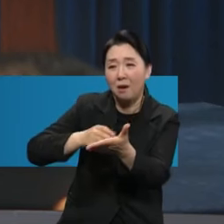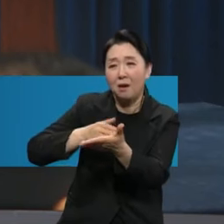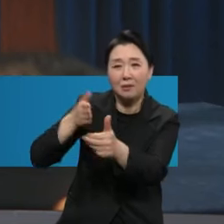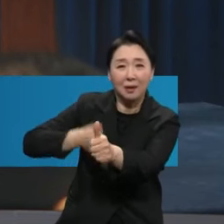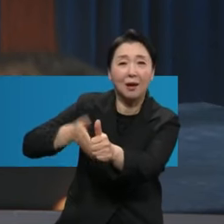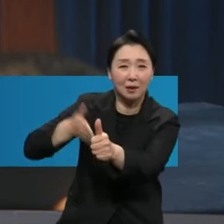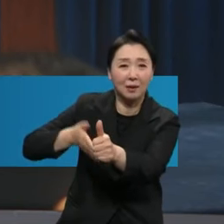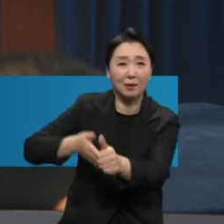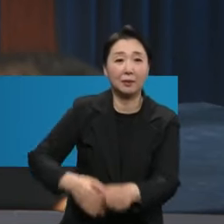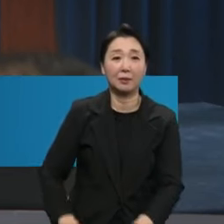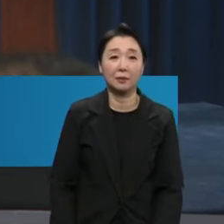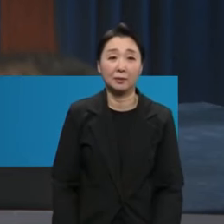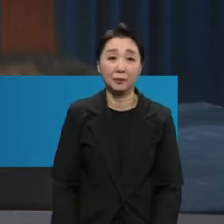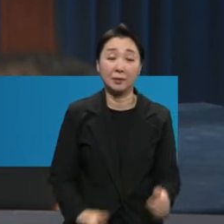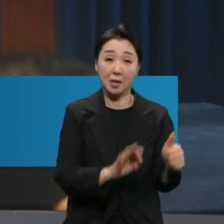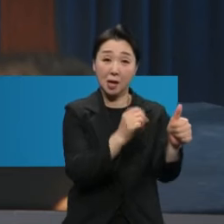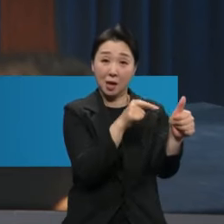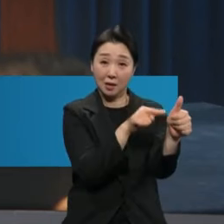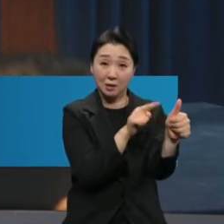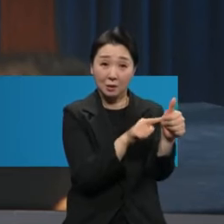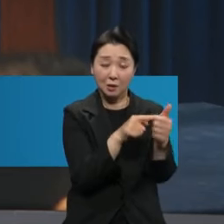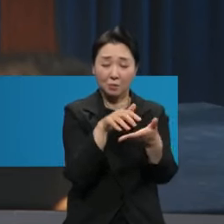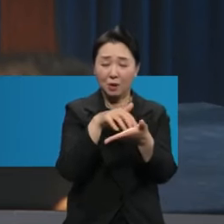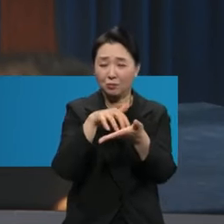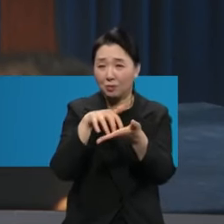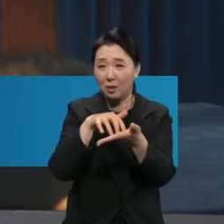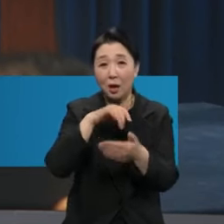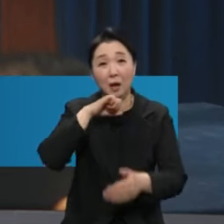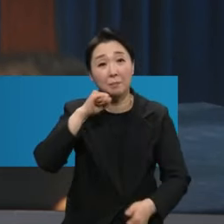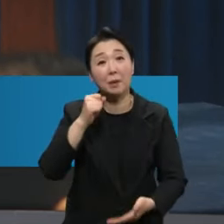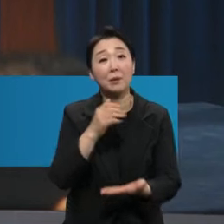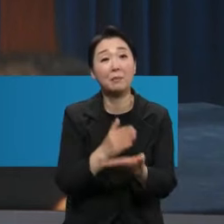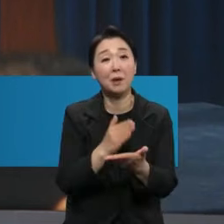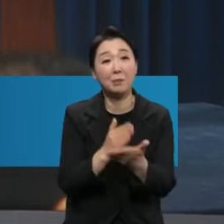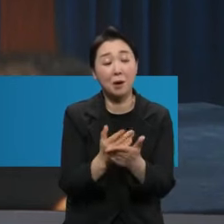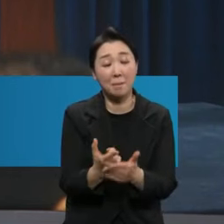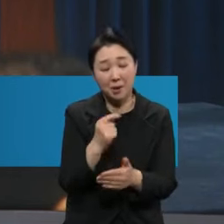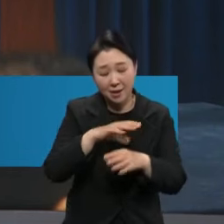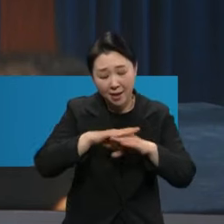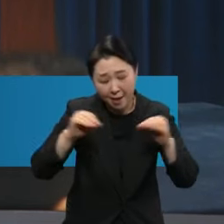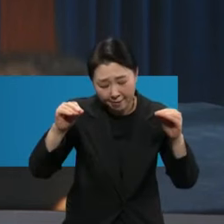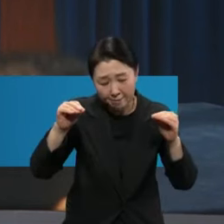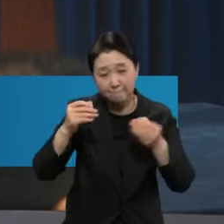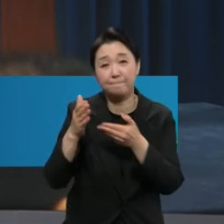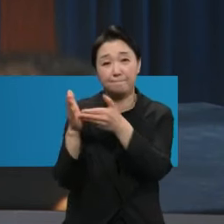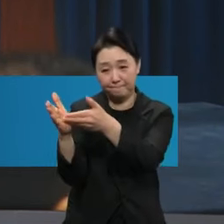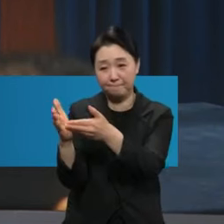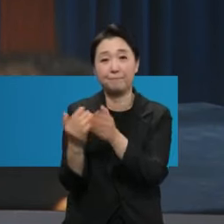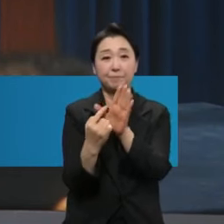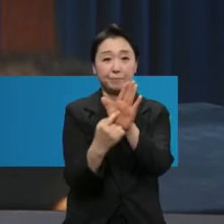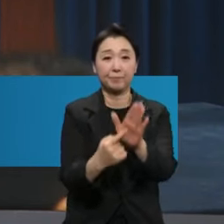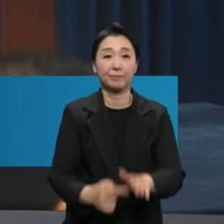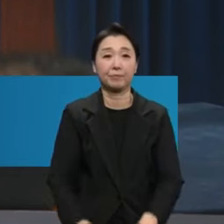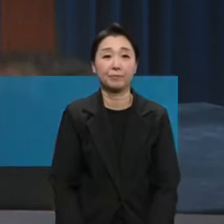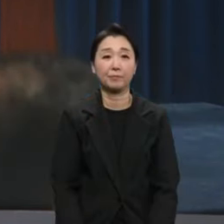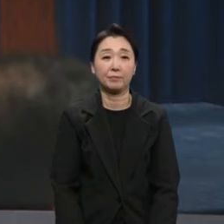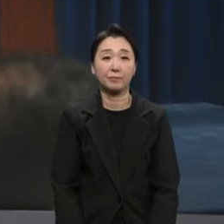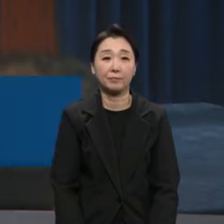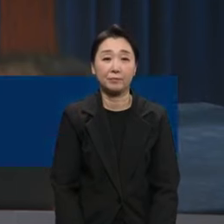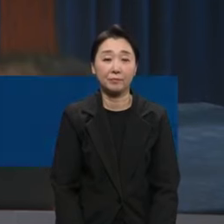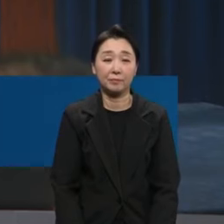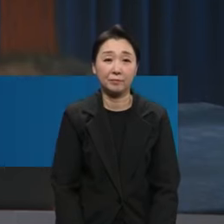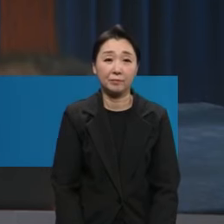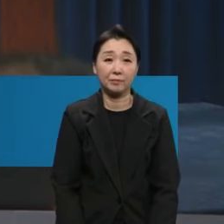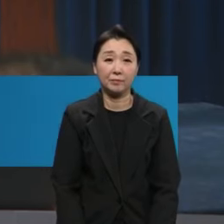나왔습니다. 한동훈 위원장 역시 숫자에 매몰돼선 안 된다며 조속한 해결을 건의했다고 밝혔습니다. 야당은